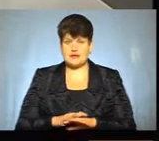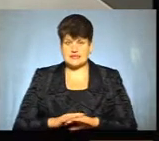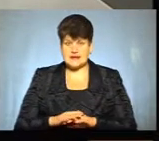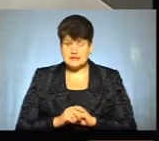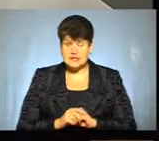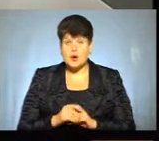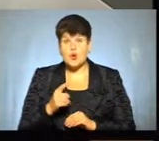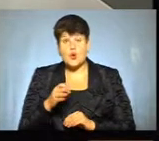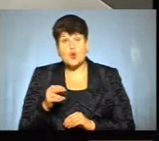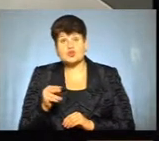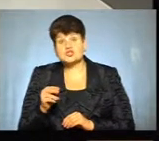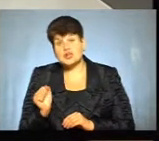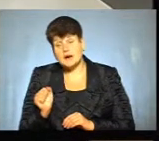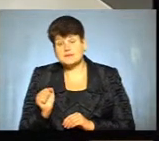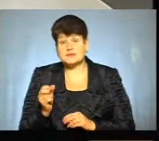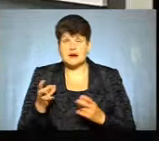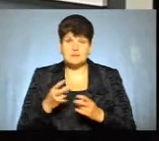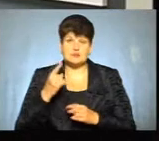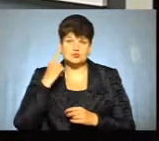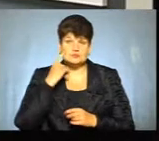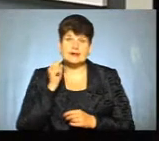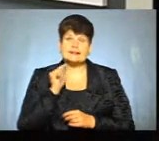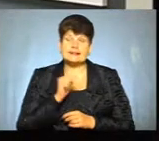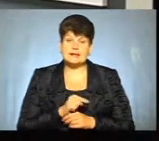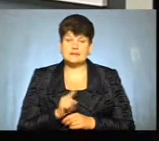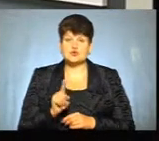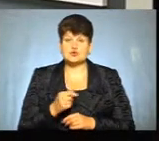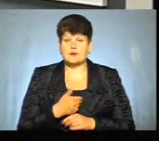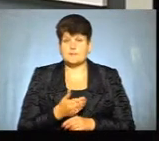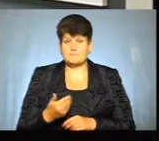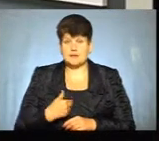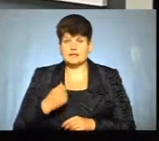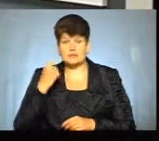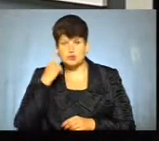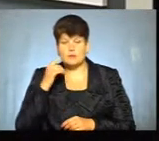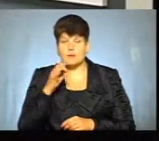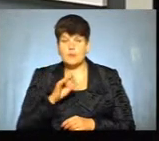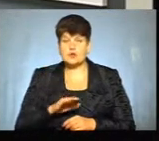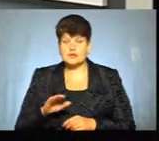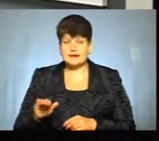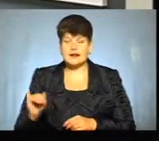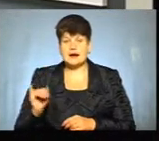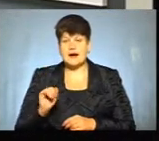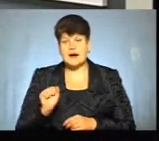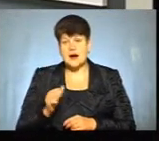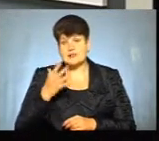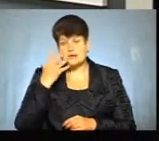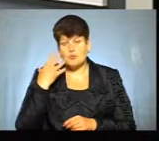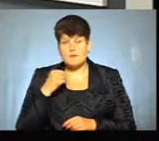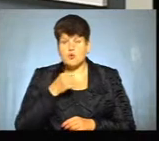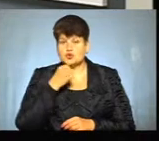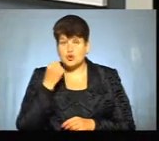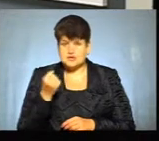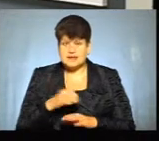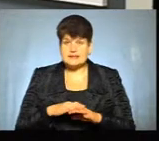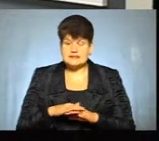Хоча також треба задуматися над тим, що ми думаємо завжди про дітей, а забуваємо про доросле населення,